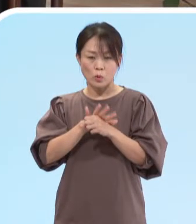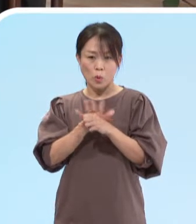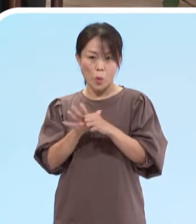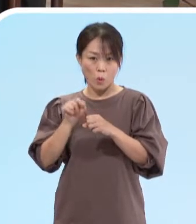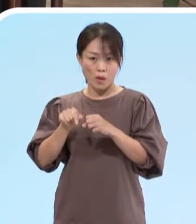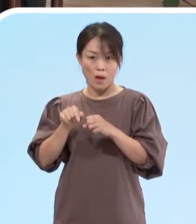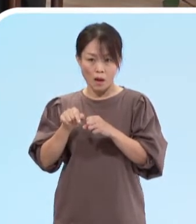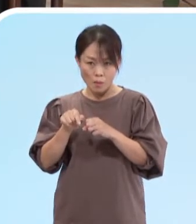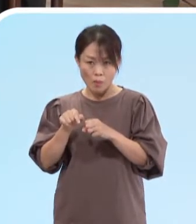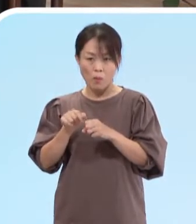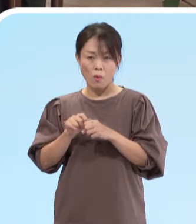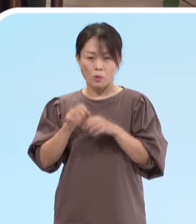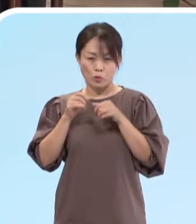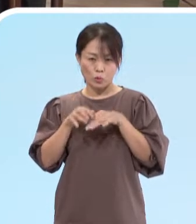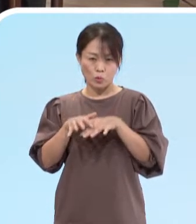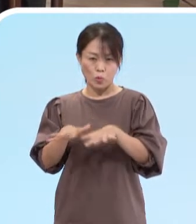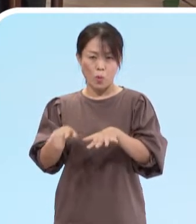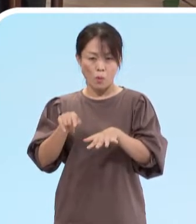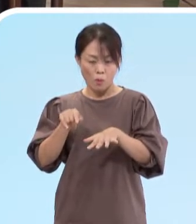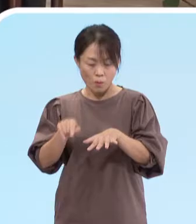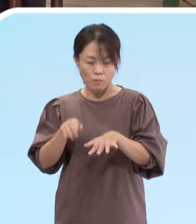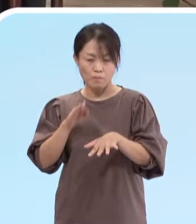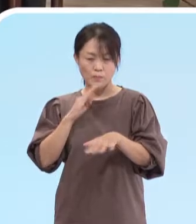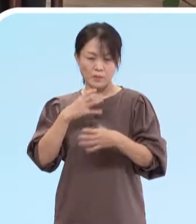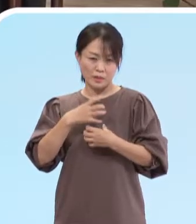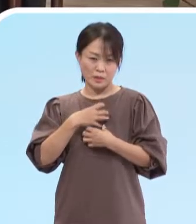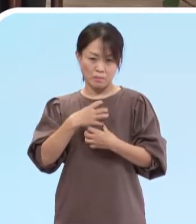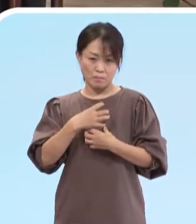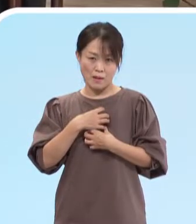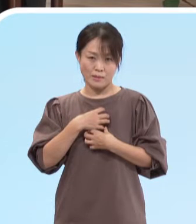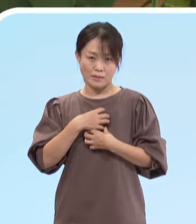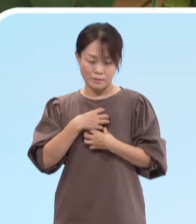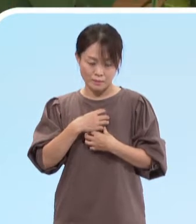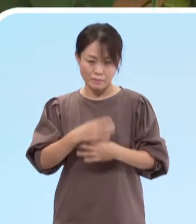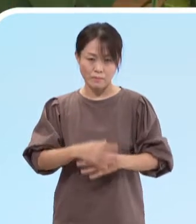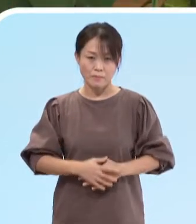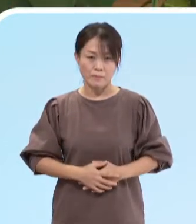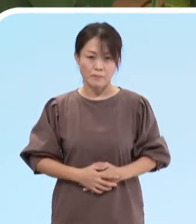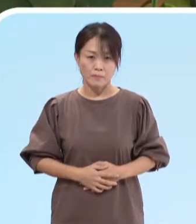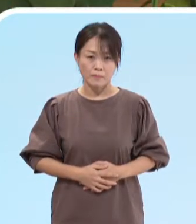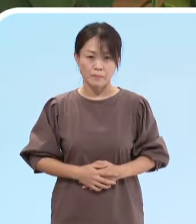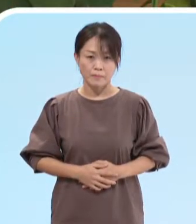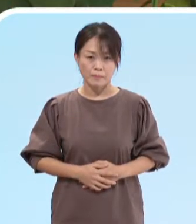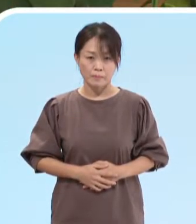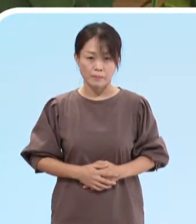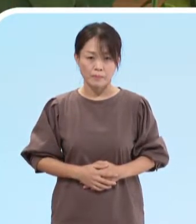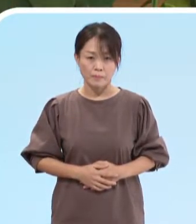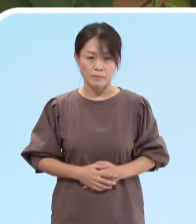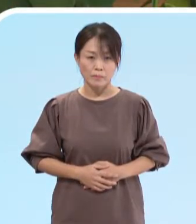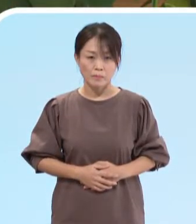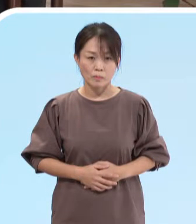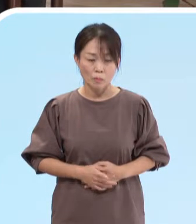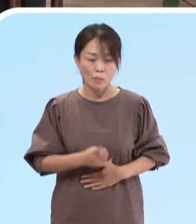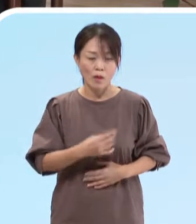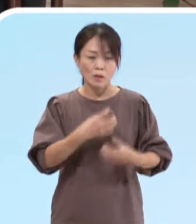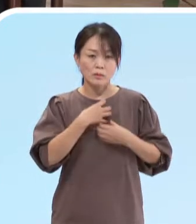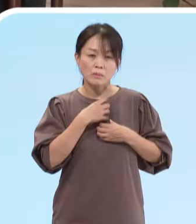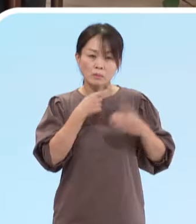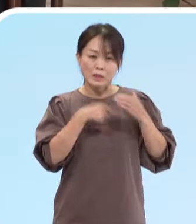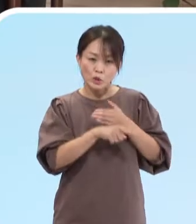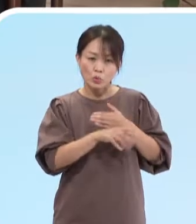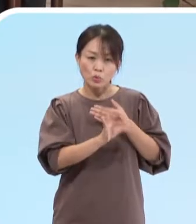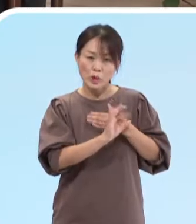新型コロナウイルス感染症、これの同時流行がやはり懸念される県としてもそこに注目しているところです。 懸念